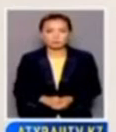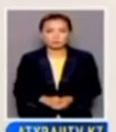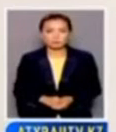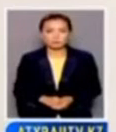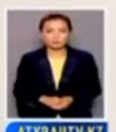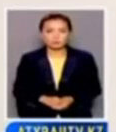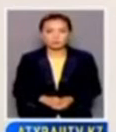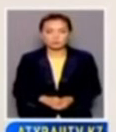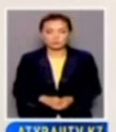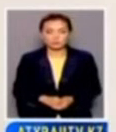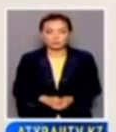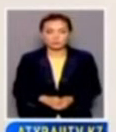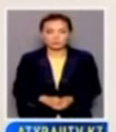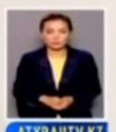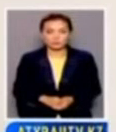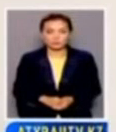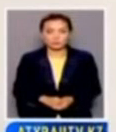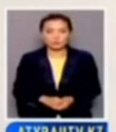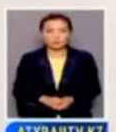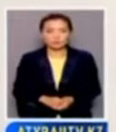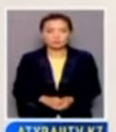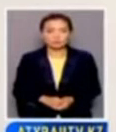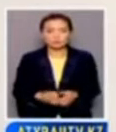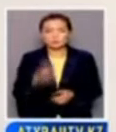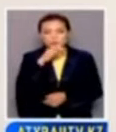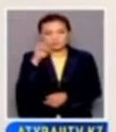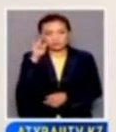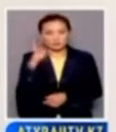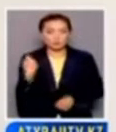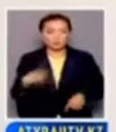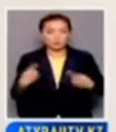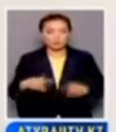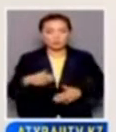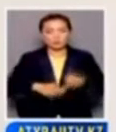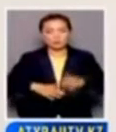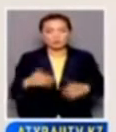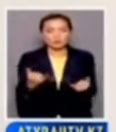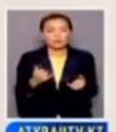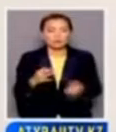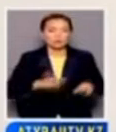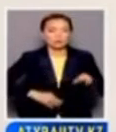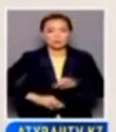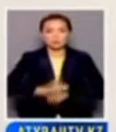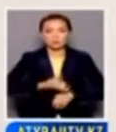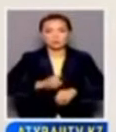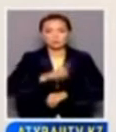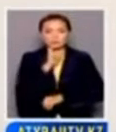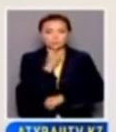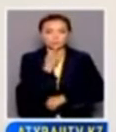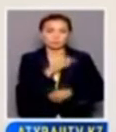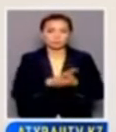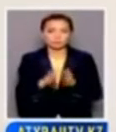болмас, өйтіп айтсақ өтірік болып кетер. Қазақстандағы футбол саласындағы инфрақұрылым өте қиын